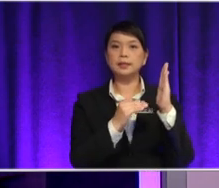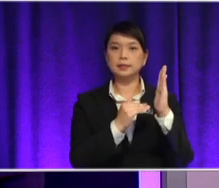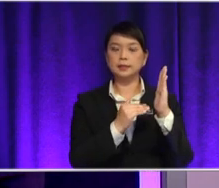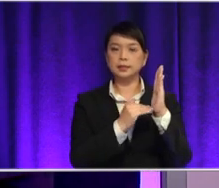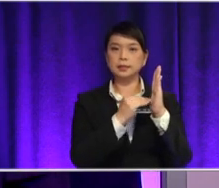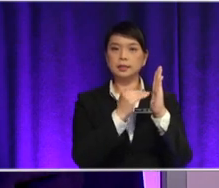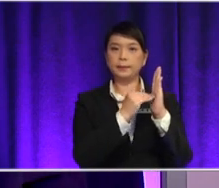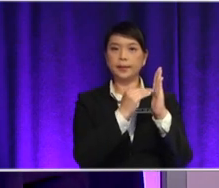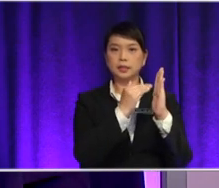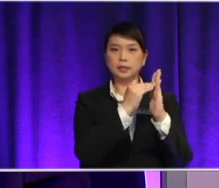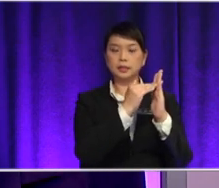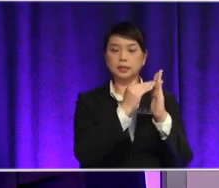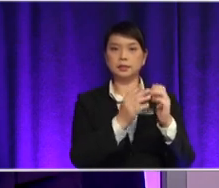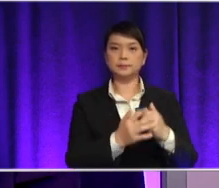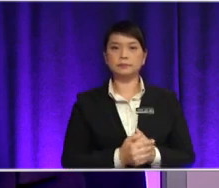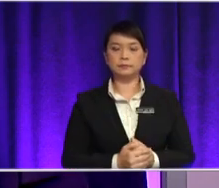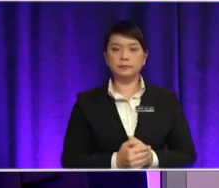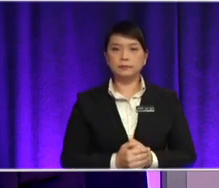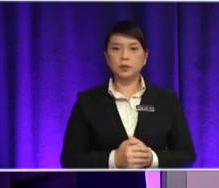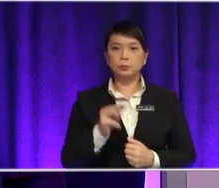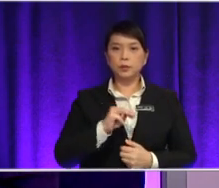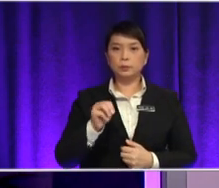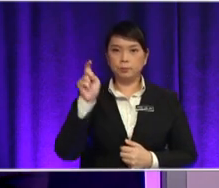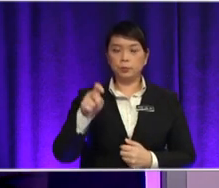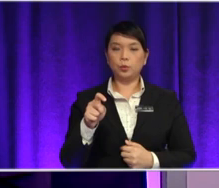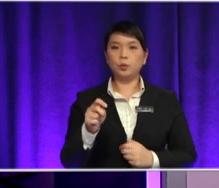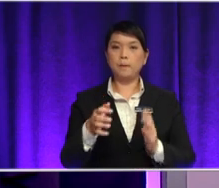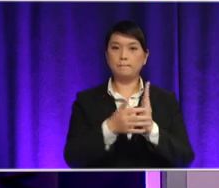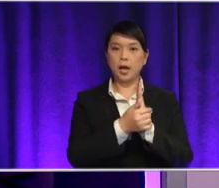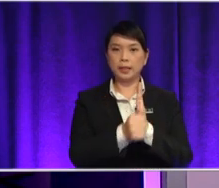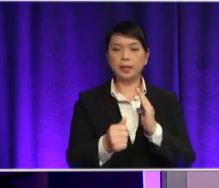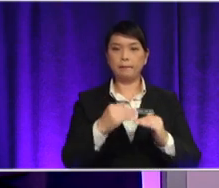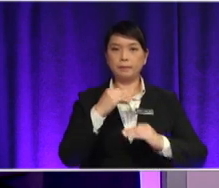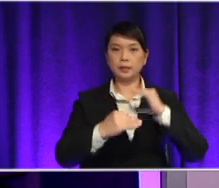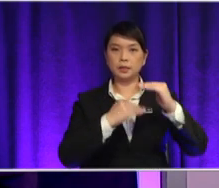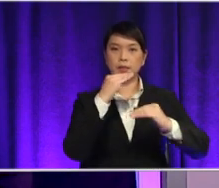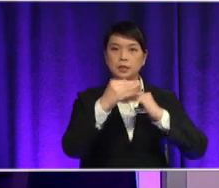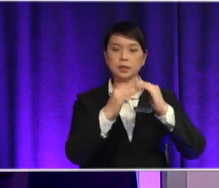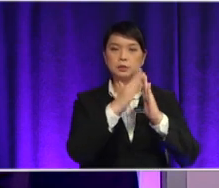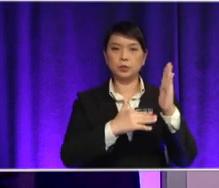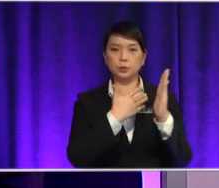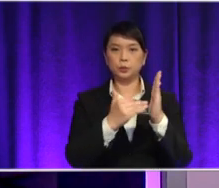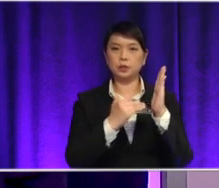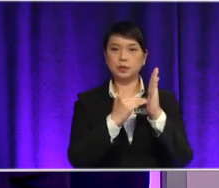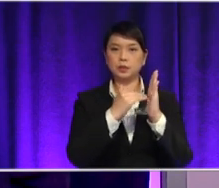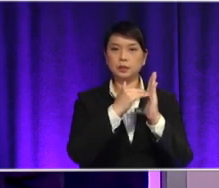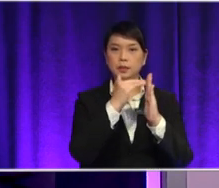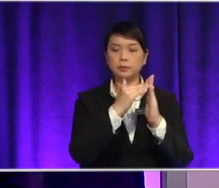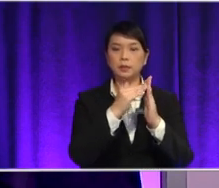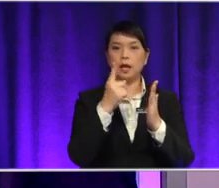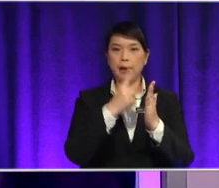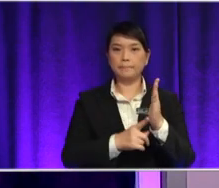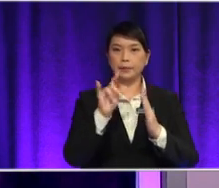membina graf, pastikan murid kena mahir membina jadual kekerapan, apa yang perlu ada dalam jadual